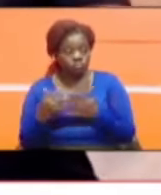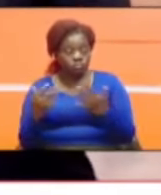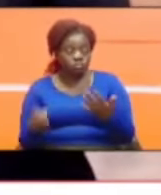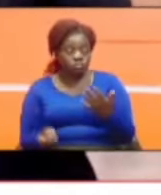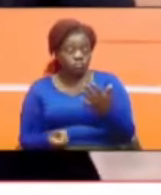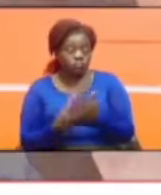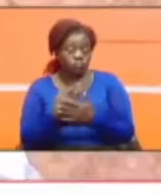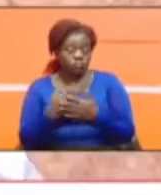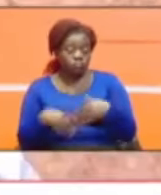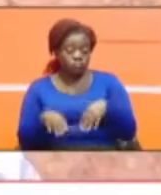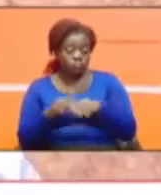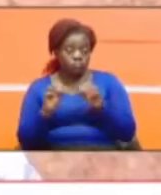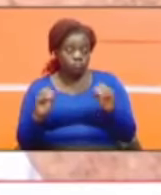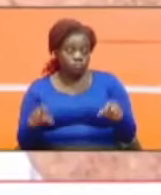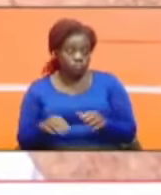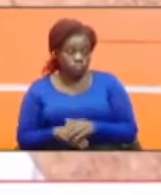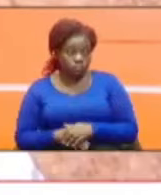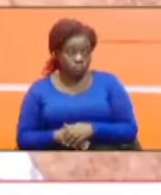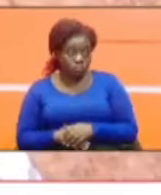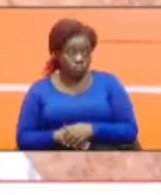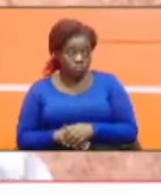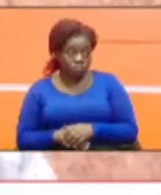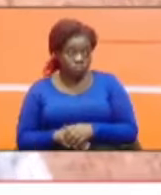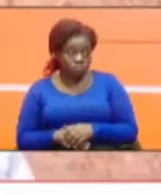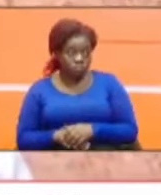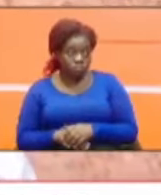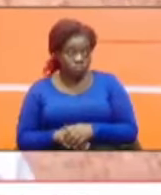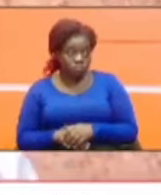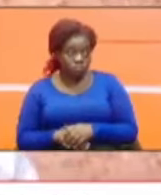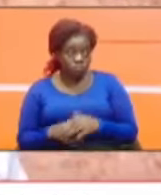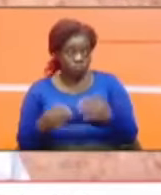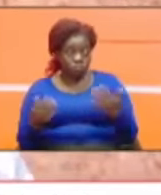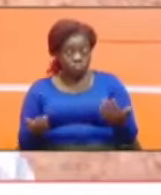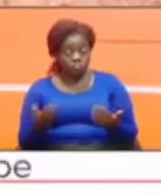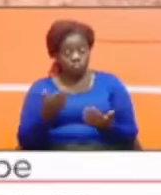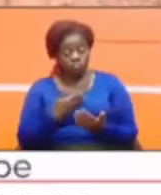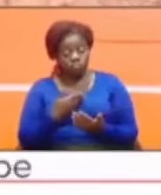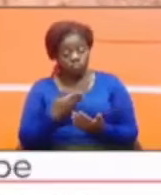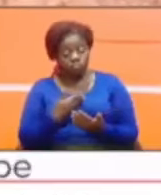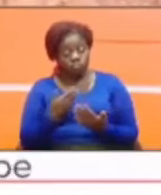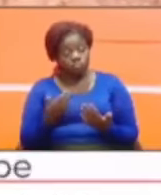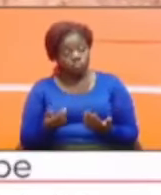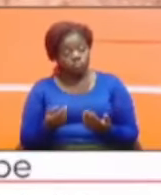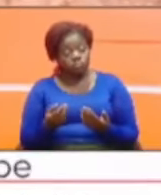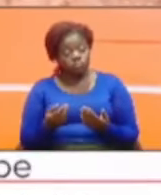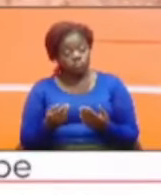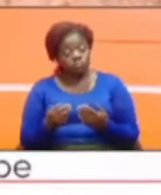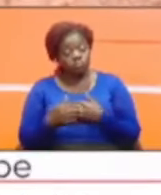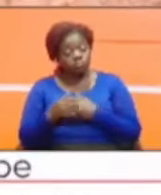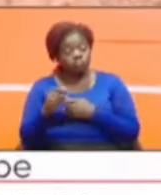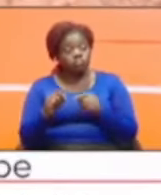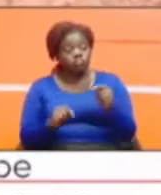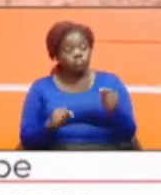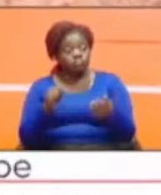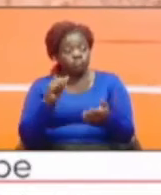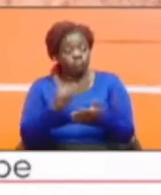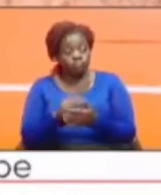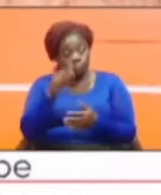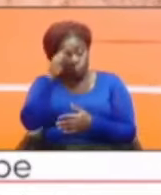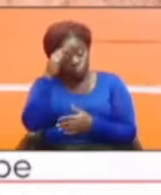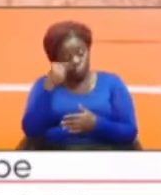bafuna obutakkaanya nekirabikanga ffe kitukaluubiridde kale n'olw'ensonga ezo mbadde nsaba nze